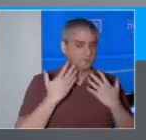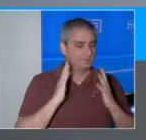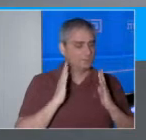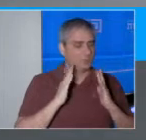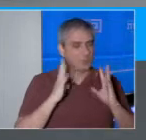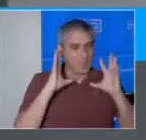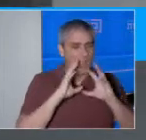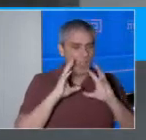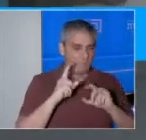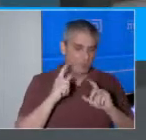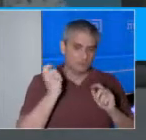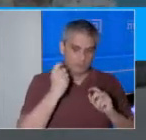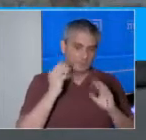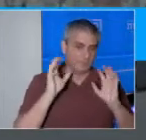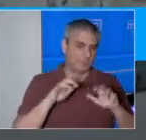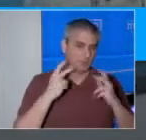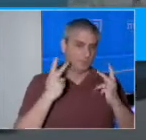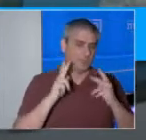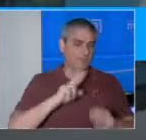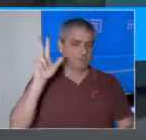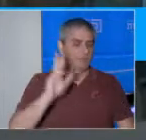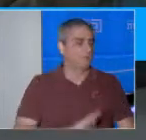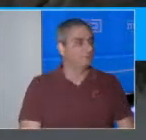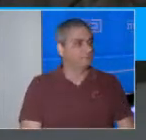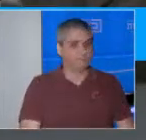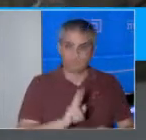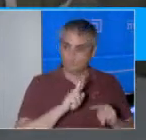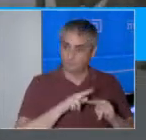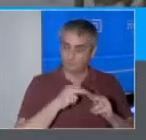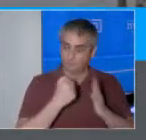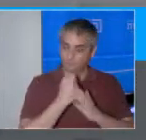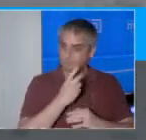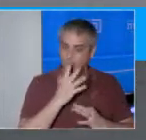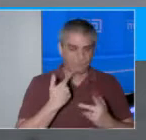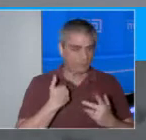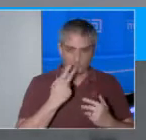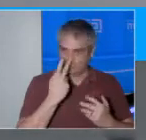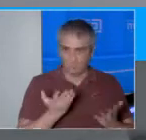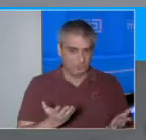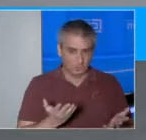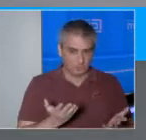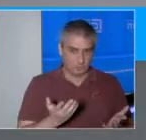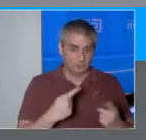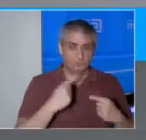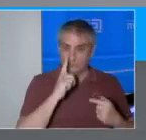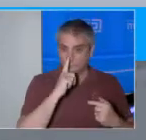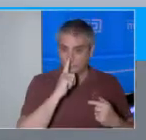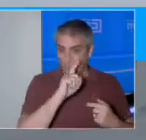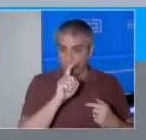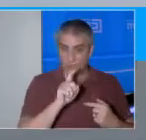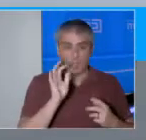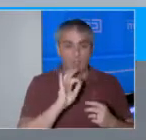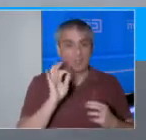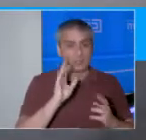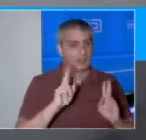אפור ומעונן בשבת, עם גשם בעיקר בצפון. ולאחר הסוף שבוע, מה אנחנו הולכים לראות? ביום ראשון כנראה